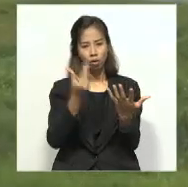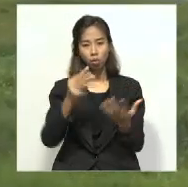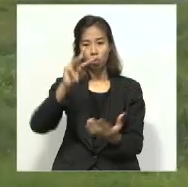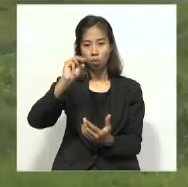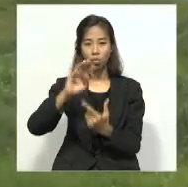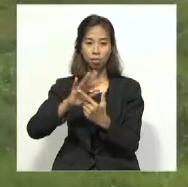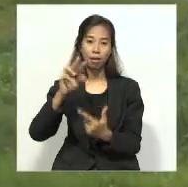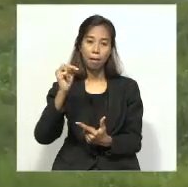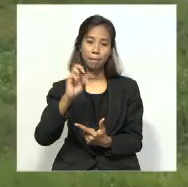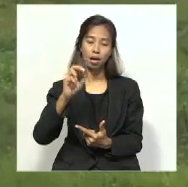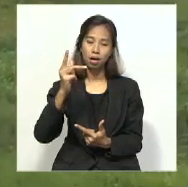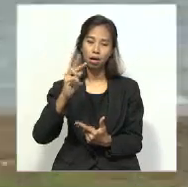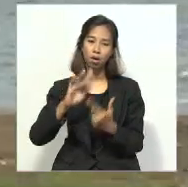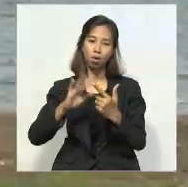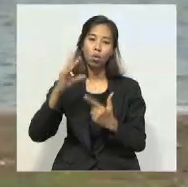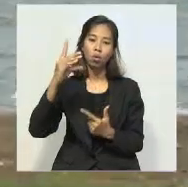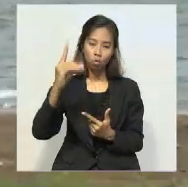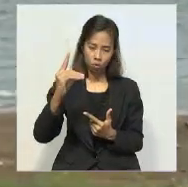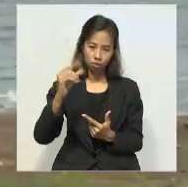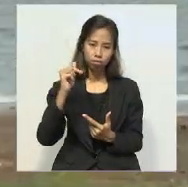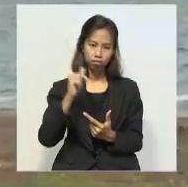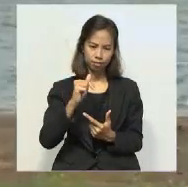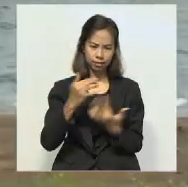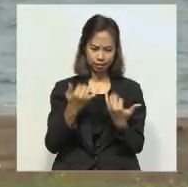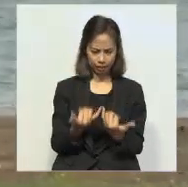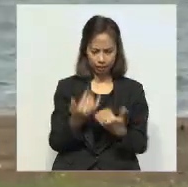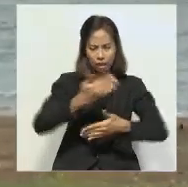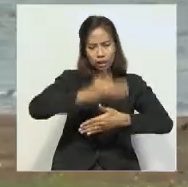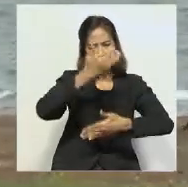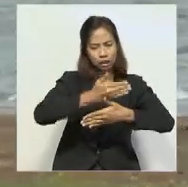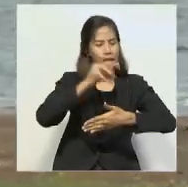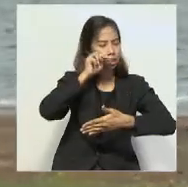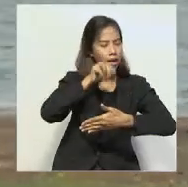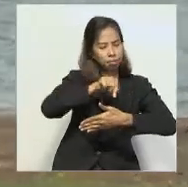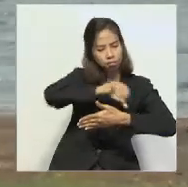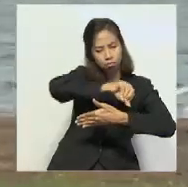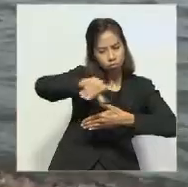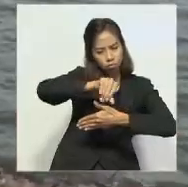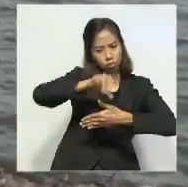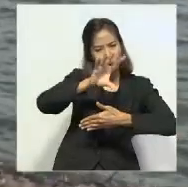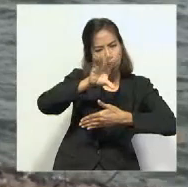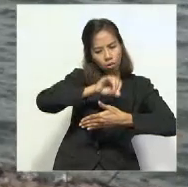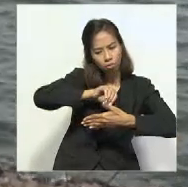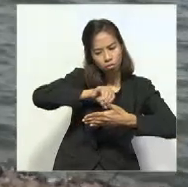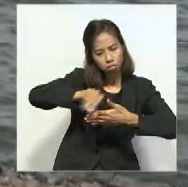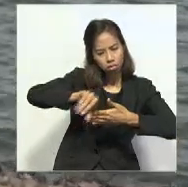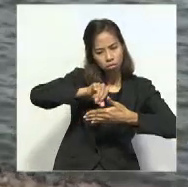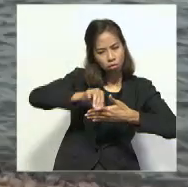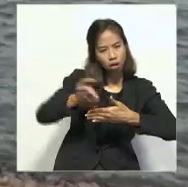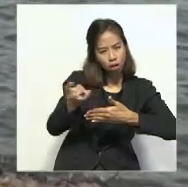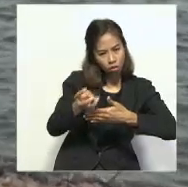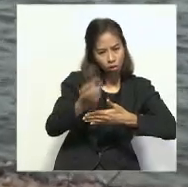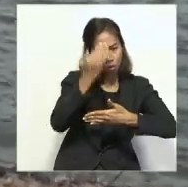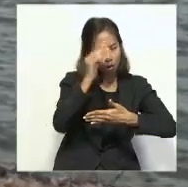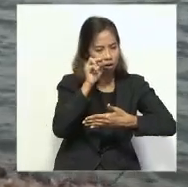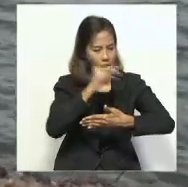เป็นดีแรดชั่นเพราวาในเกือนตองปรับรถการระบายเพื่อกัดเก็บน้ำให้ไว้สำหรับการใช